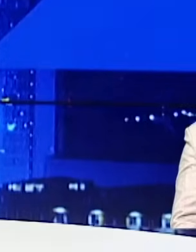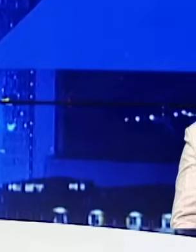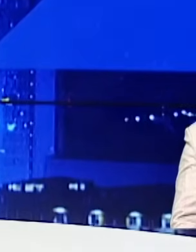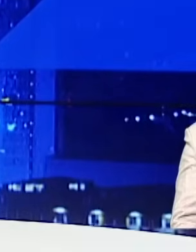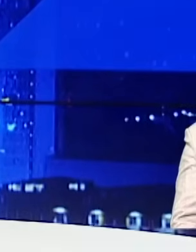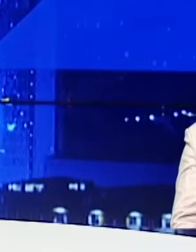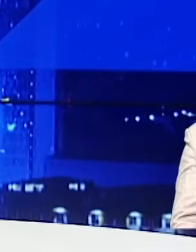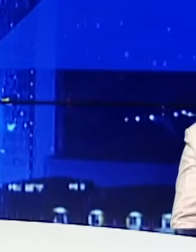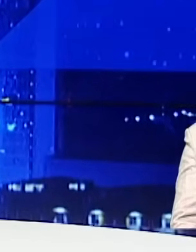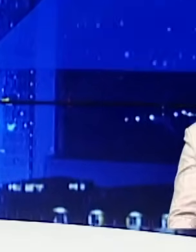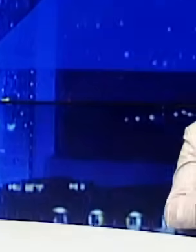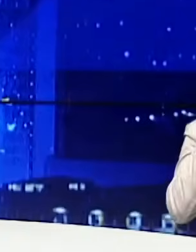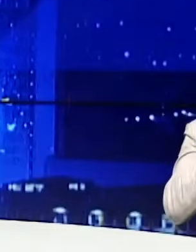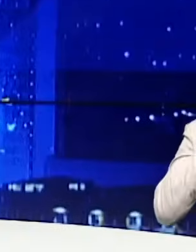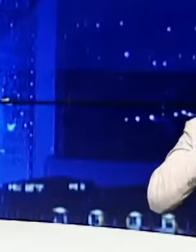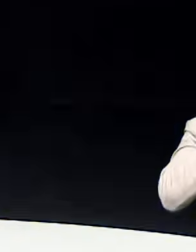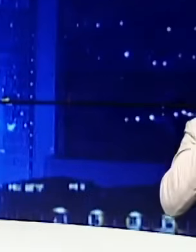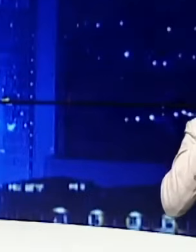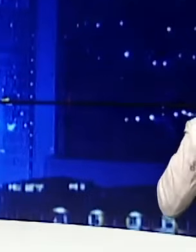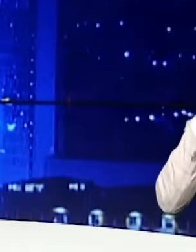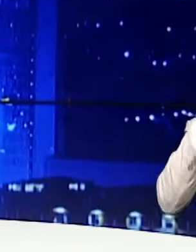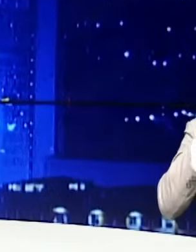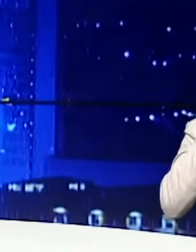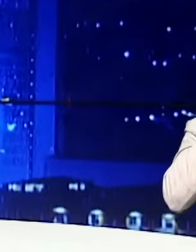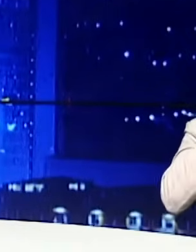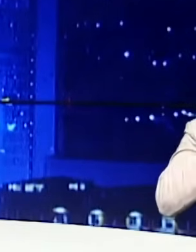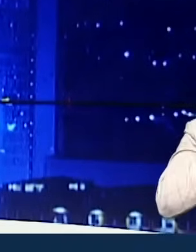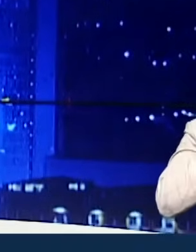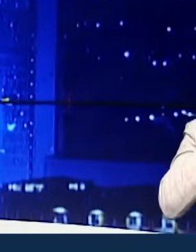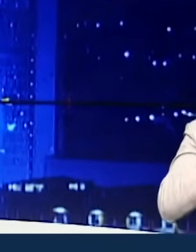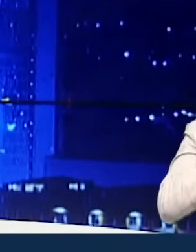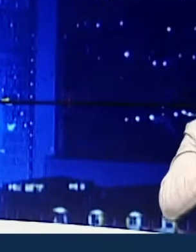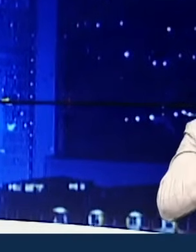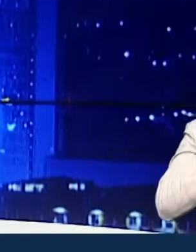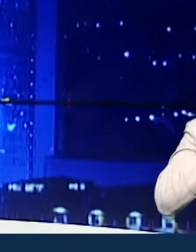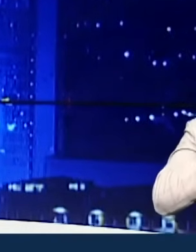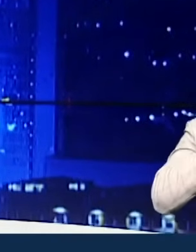Duhinire hano rero amakuru yacu. Shimire cyane by'umwihariko mugenzi wanjye Fideli Iriza Imbuto wafashe